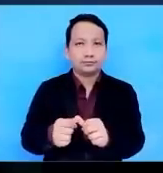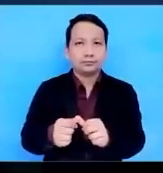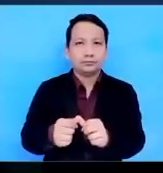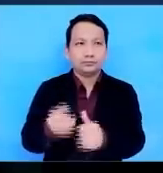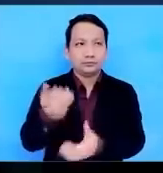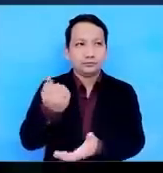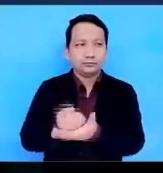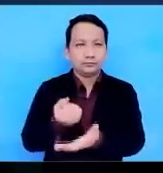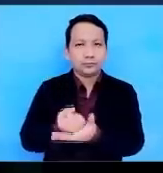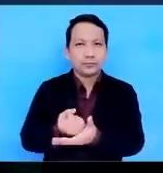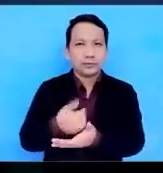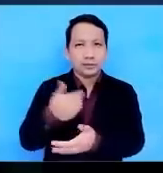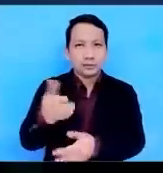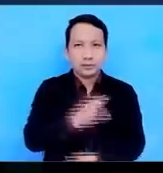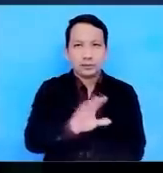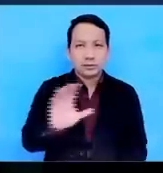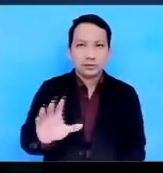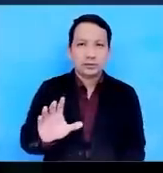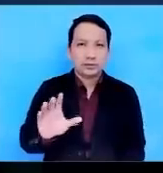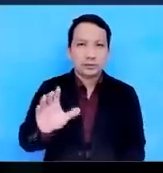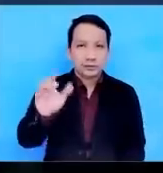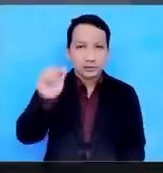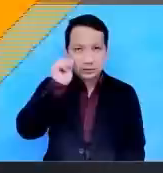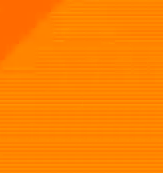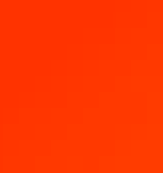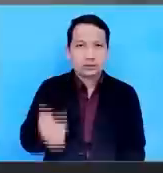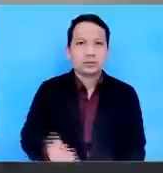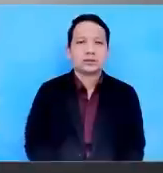Nasa frontline ng balitang yan si Elaine Fulgencio.